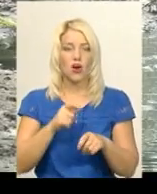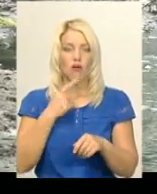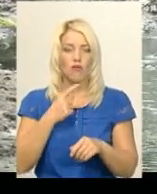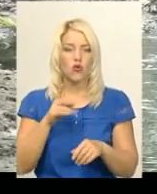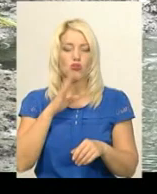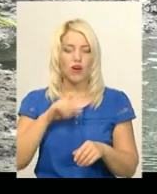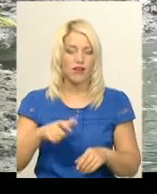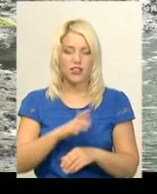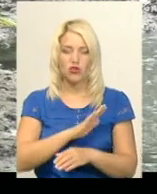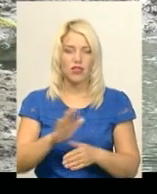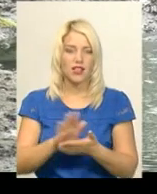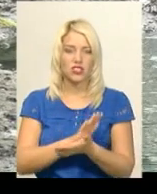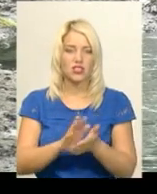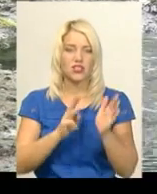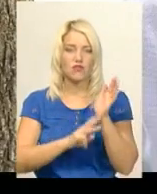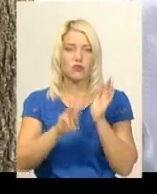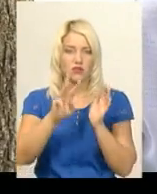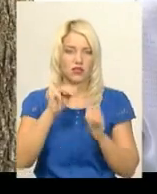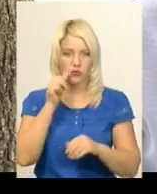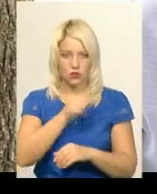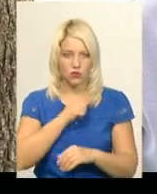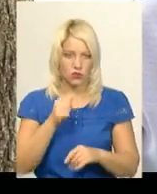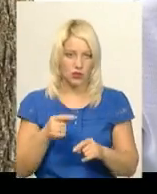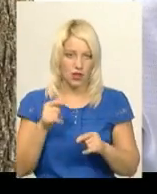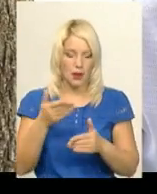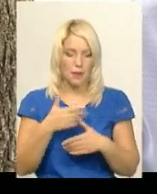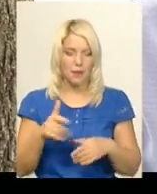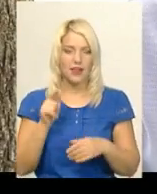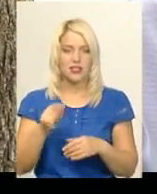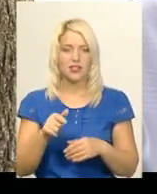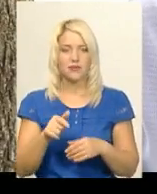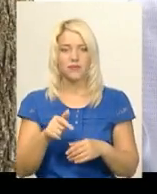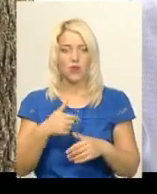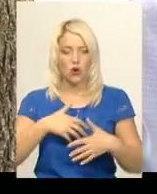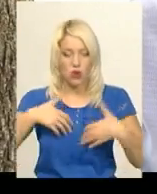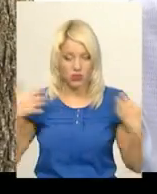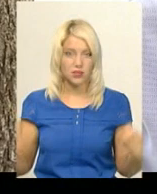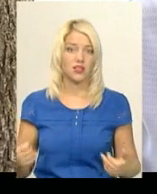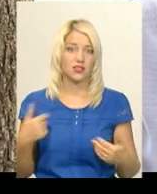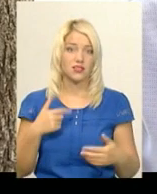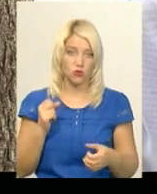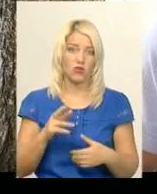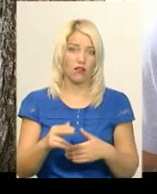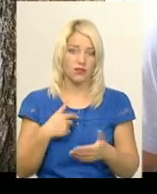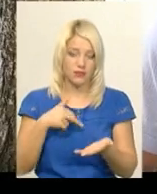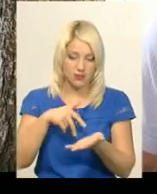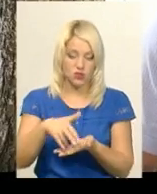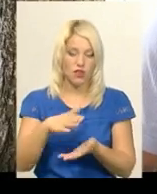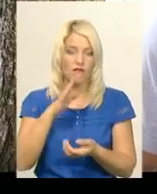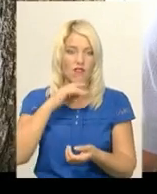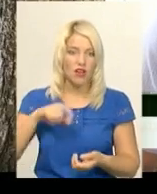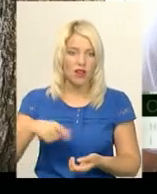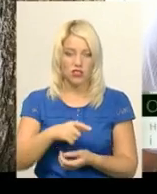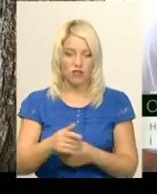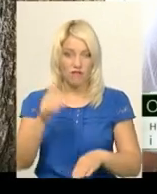річку не чистили з 83-го року. Ми туди розділися і залізли в річку. Виявилося